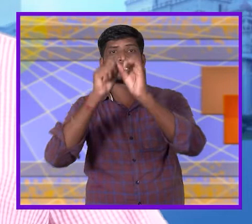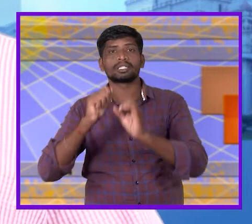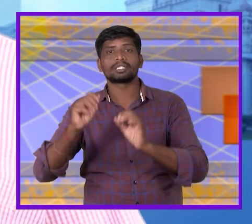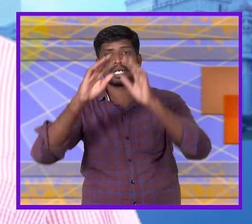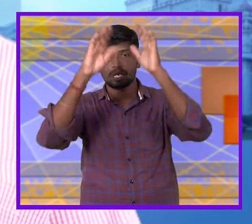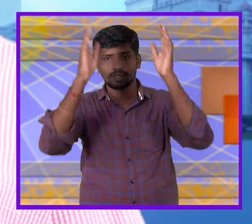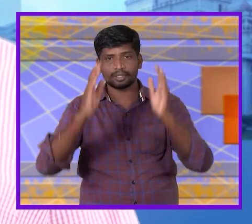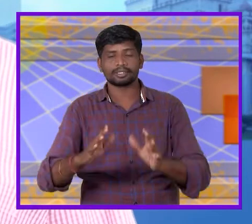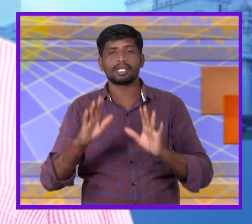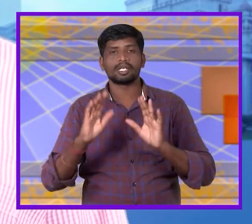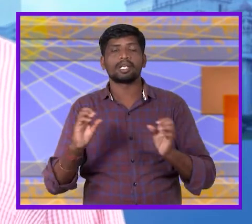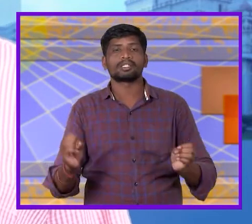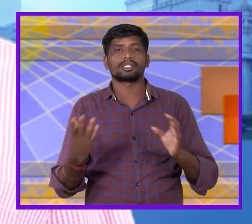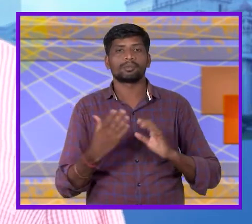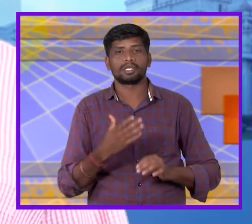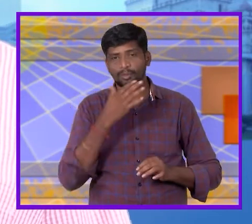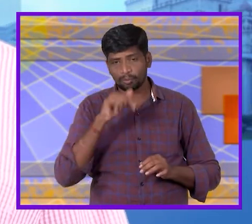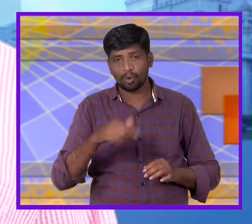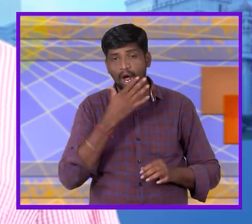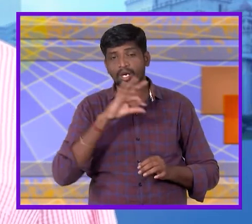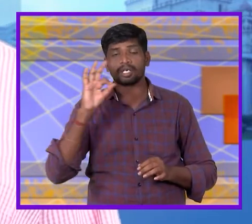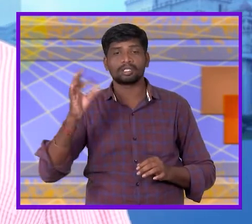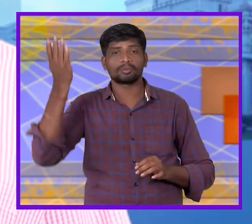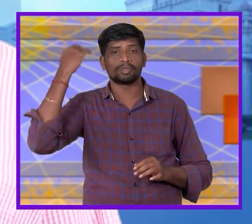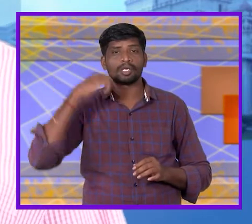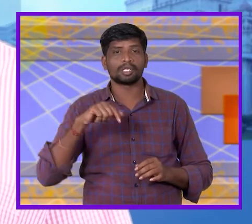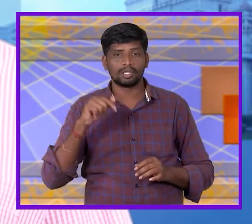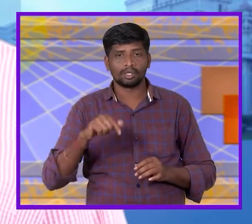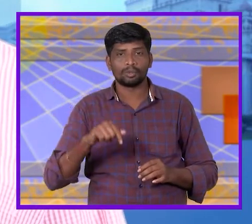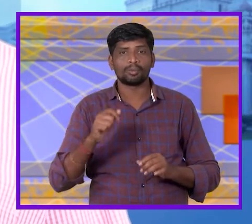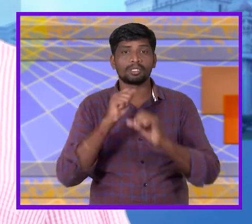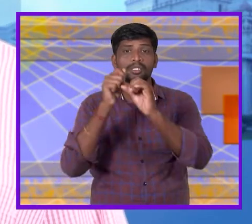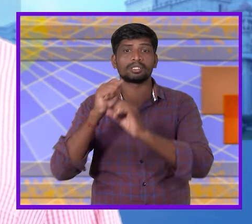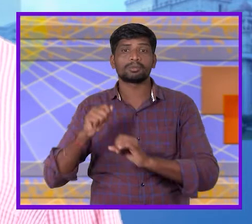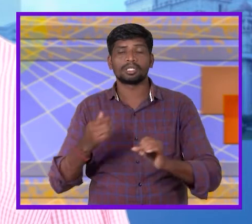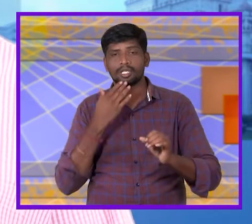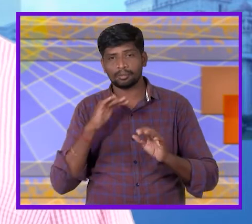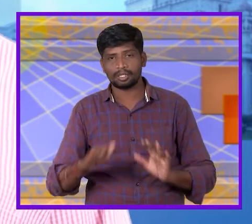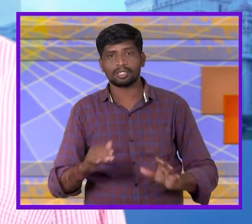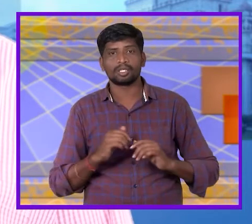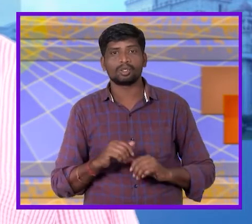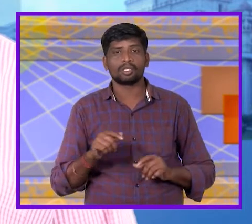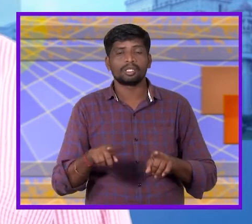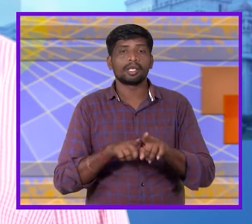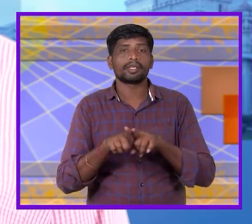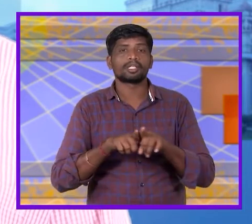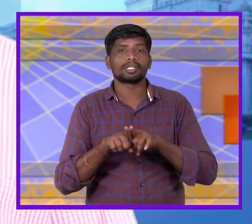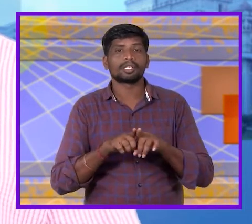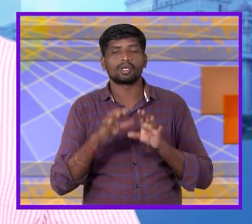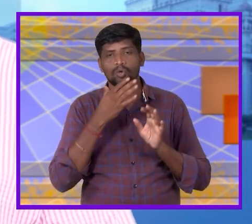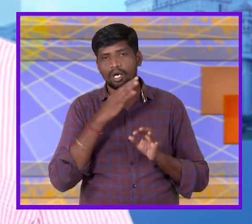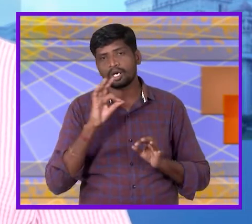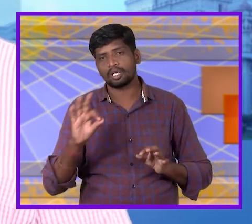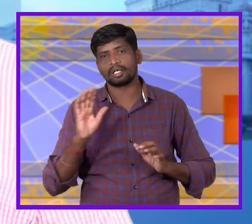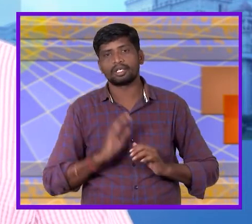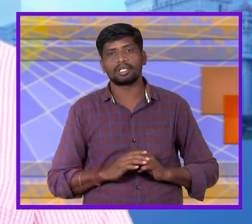கூட இவ்வளவு அற்புதமான சிற்பத்தை உருவாக்கக்கூடிய சிற்பிகள் நம்முடைய தமிழகத்திலே இருக்கிறார்கள் என்பதற்கு இந்த திருவள்ளுவர் சிலை